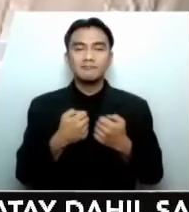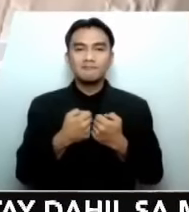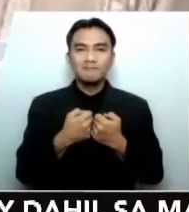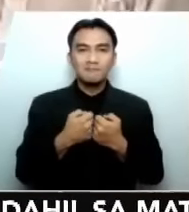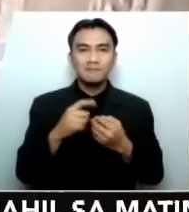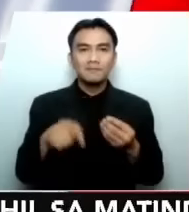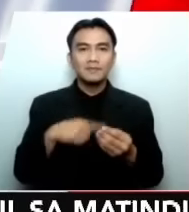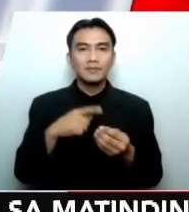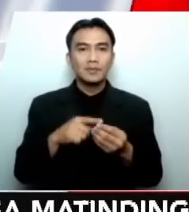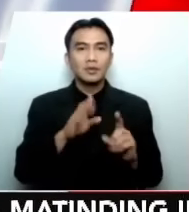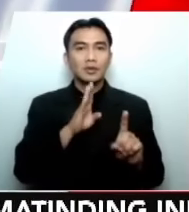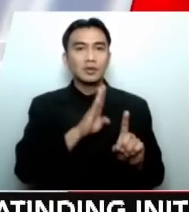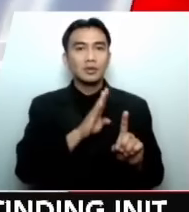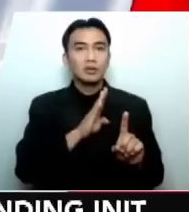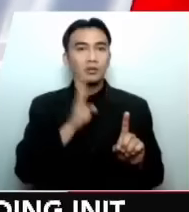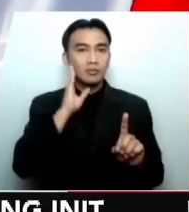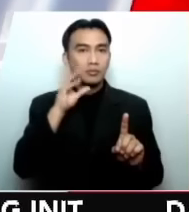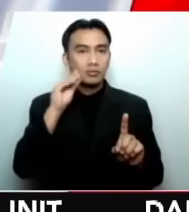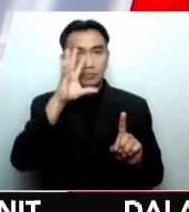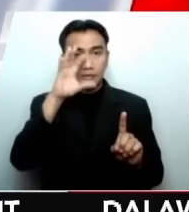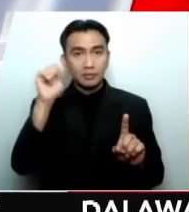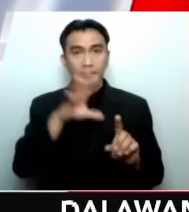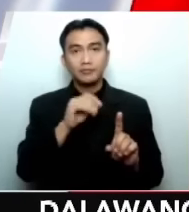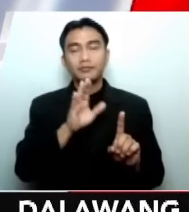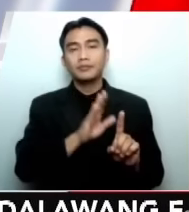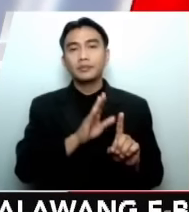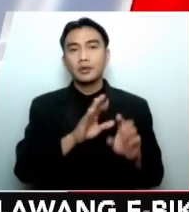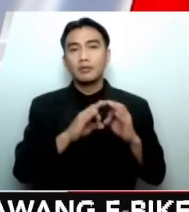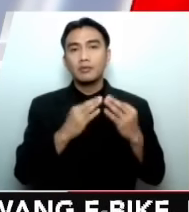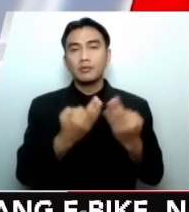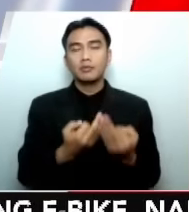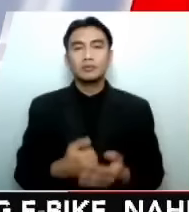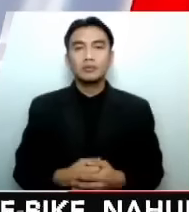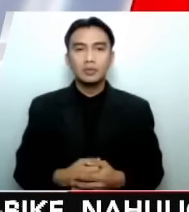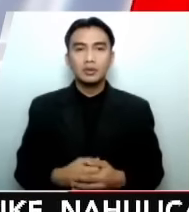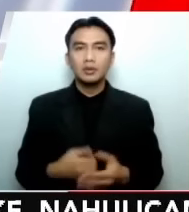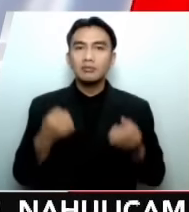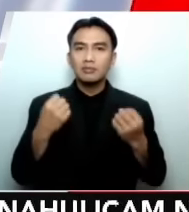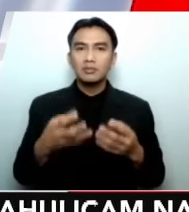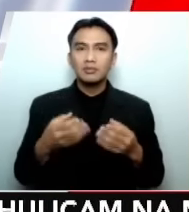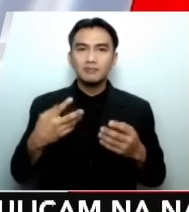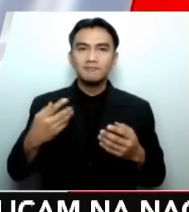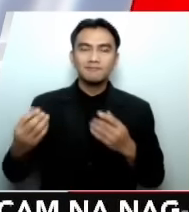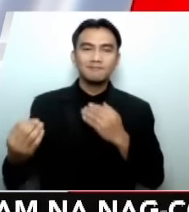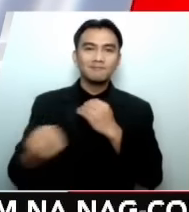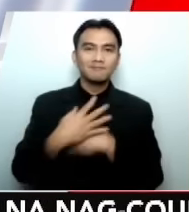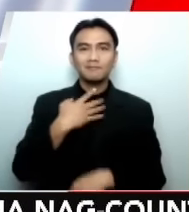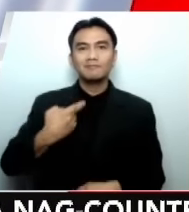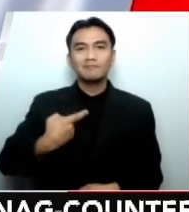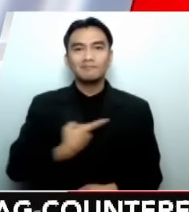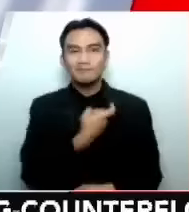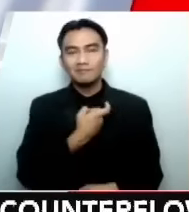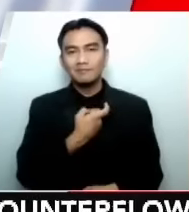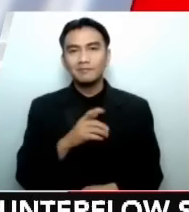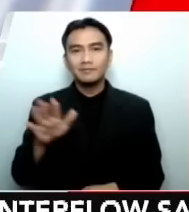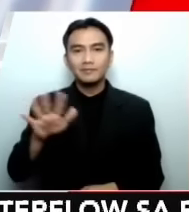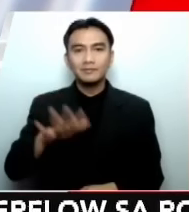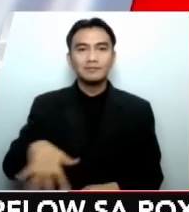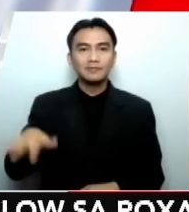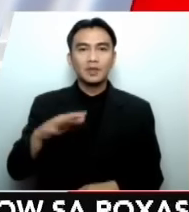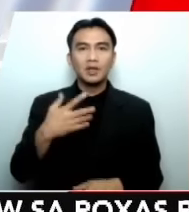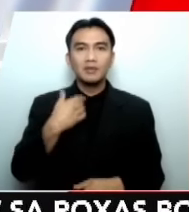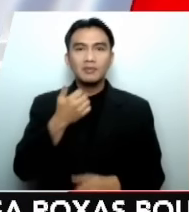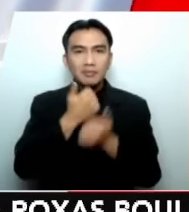kanyang pamilya. Ako po ay sinasaktan sa lahat ng paraan ng mga false accusation